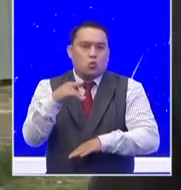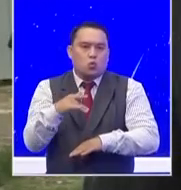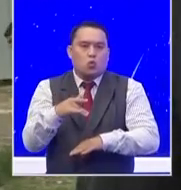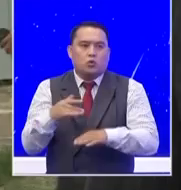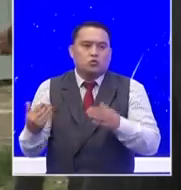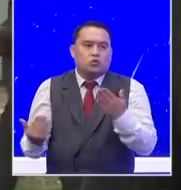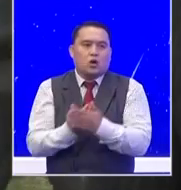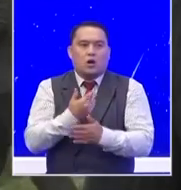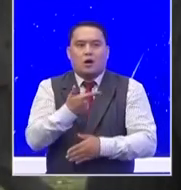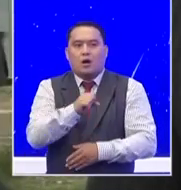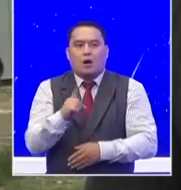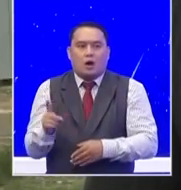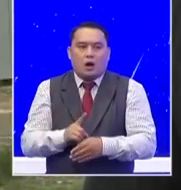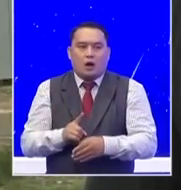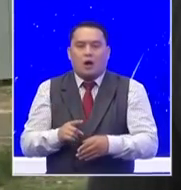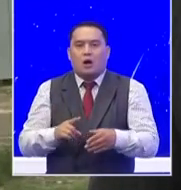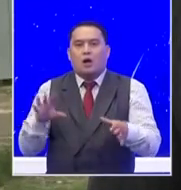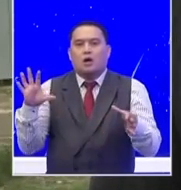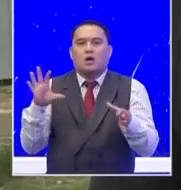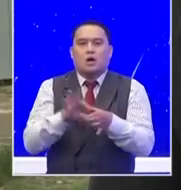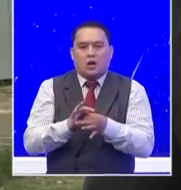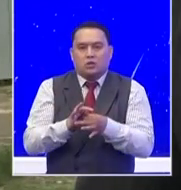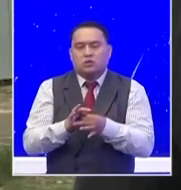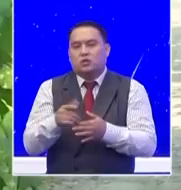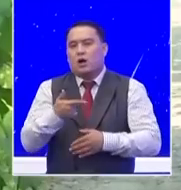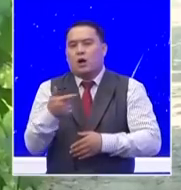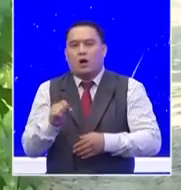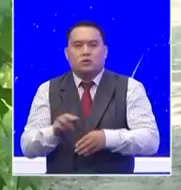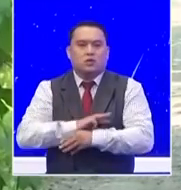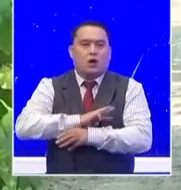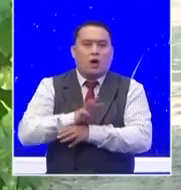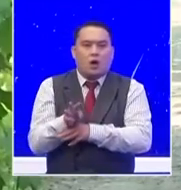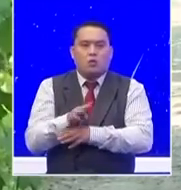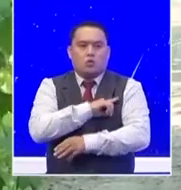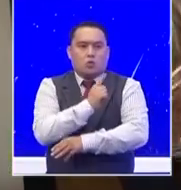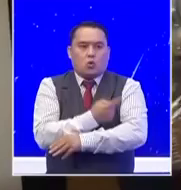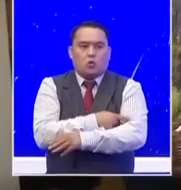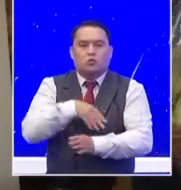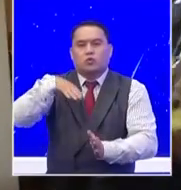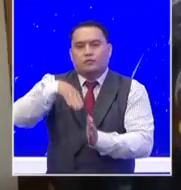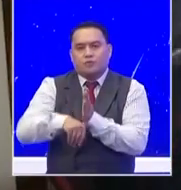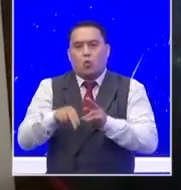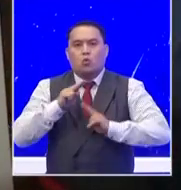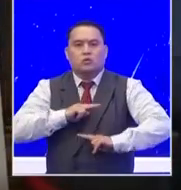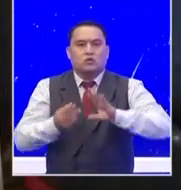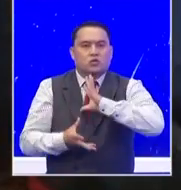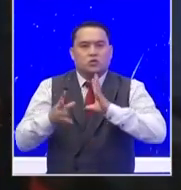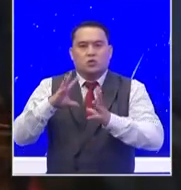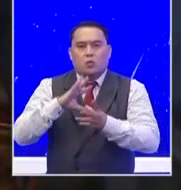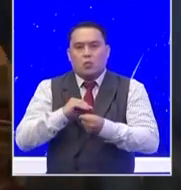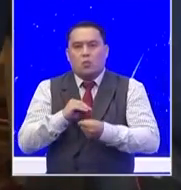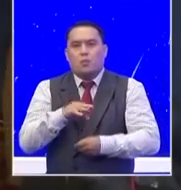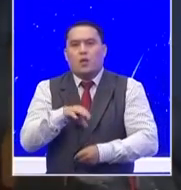үйлерді орталықтандырылған жылыту қазандықтарына қосу, көгілдір отынмен қамту ісіне жіті көңіл бөлді. Нәтижесінде